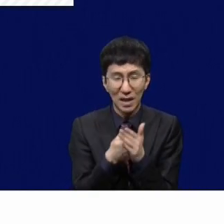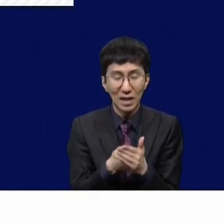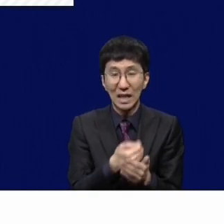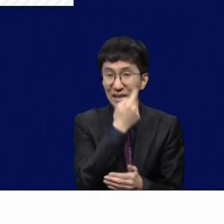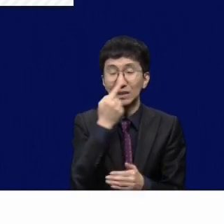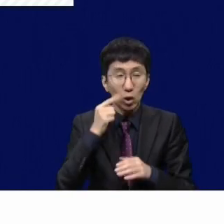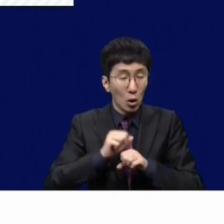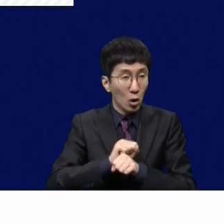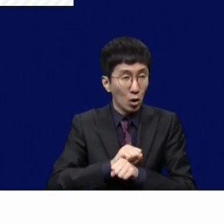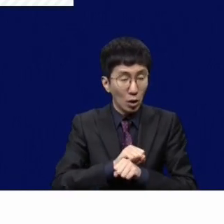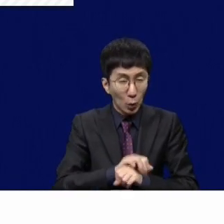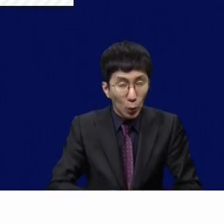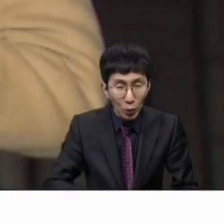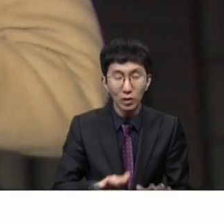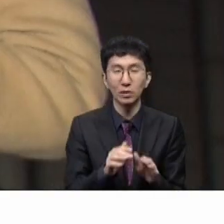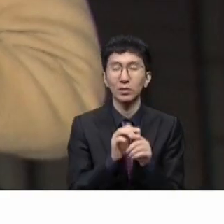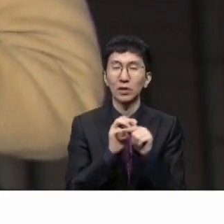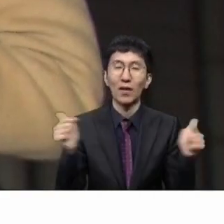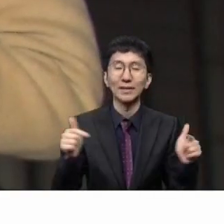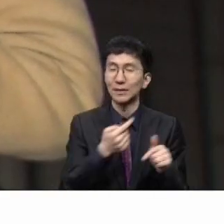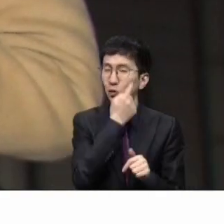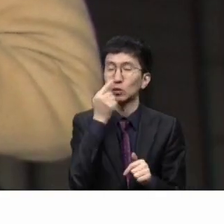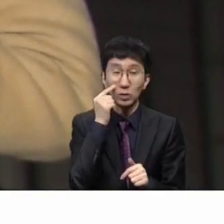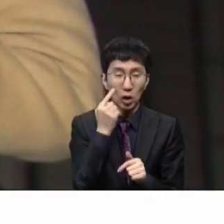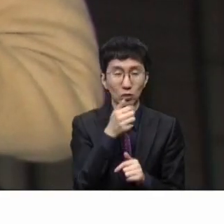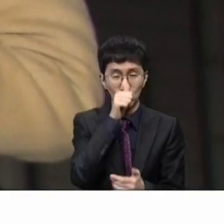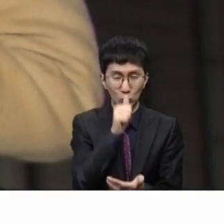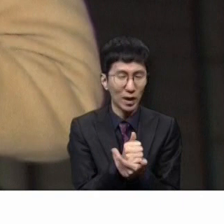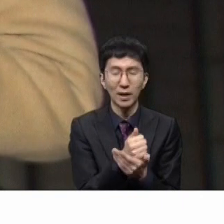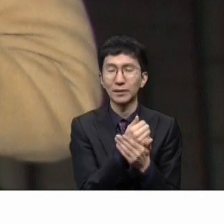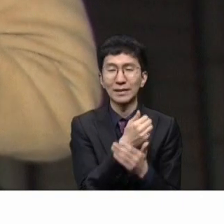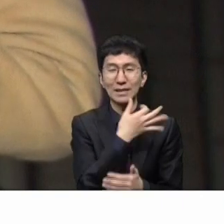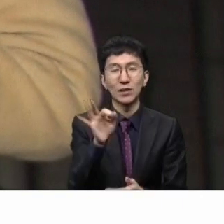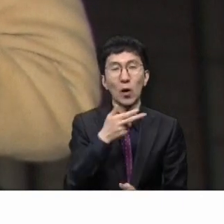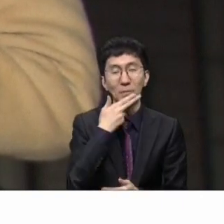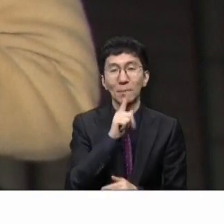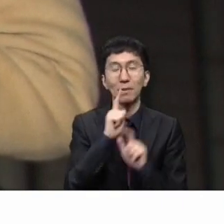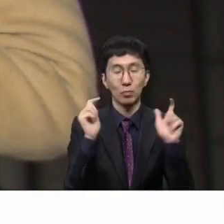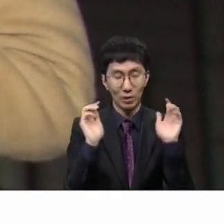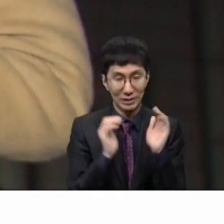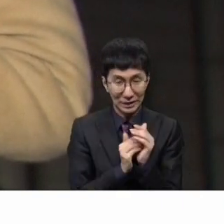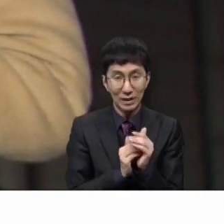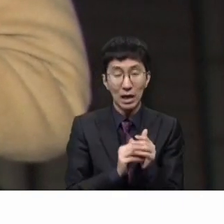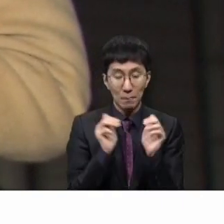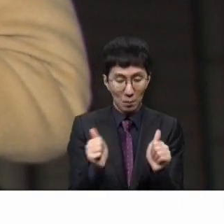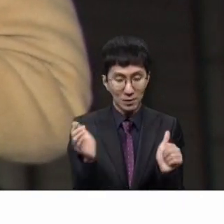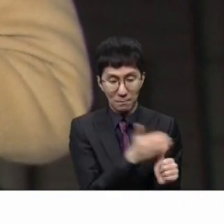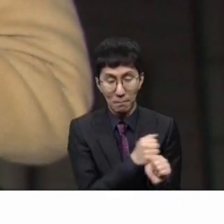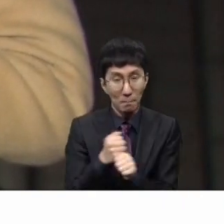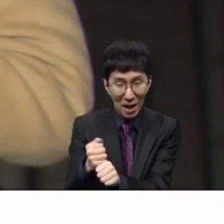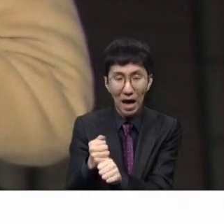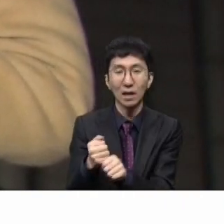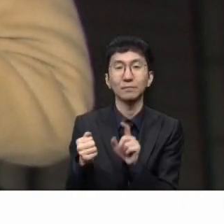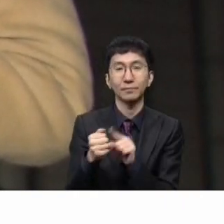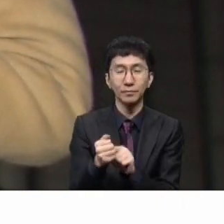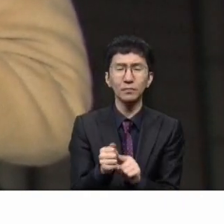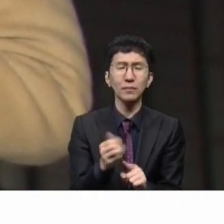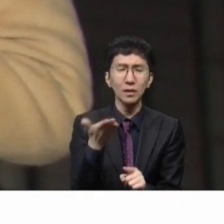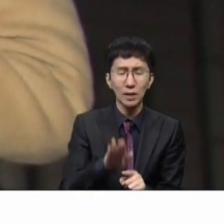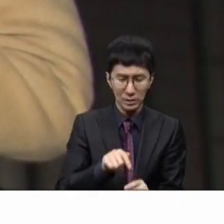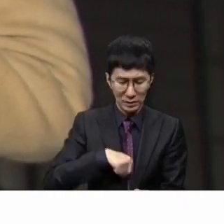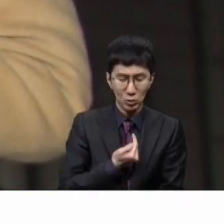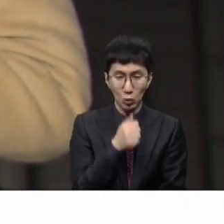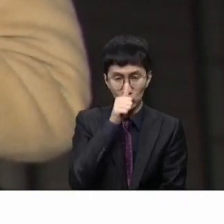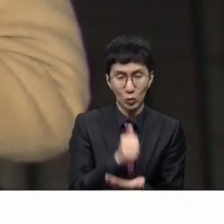혐의는 무죄로 판단했습니다. 재판부는 정 교수를 법정 구속하면서 정 교수가 단 한 번도 자신의 잘못을 인정하지